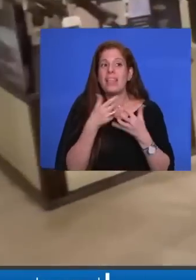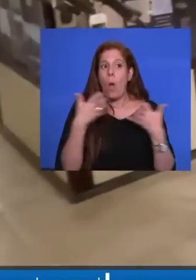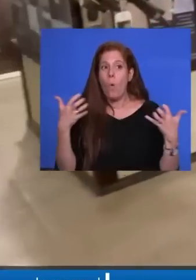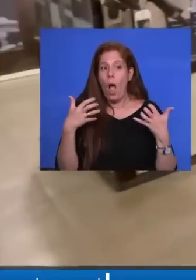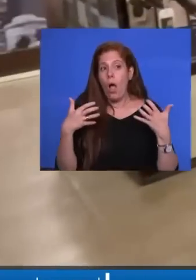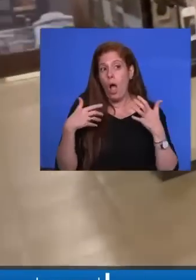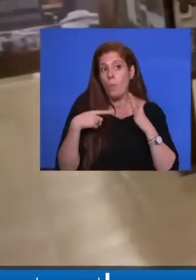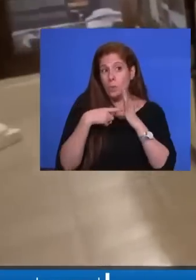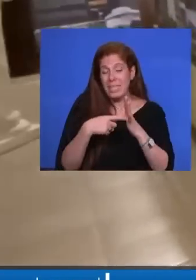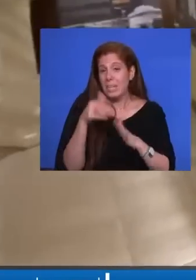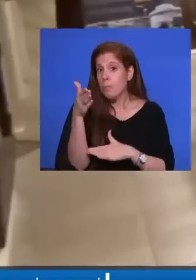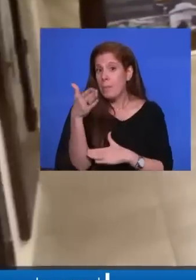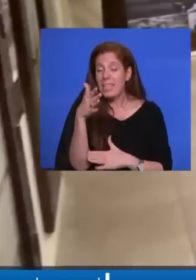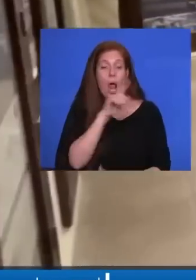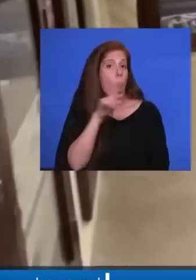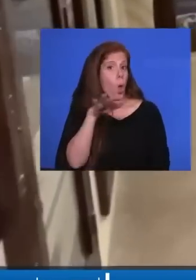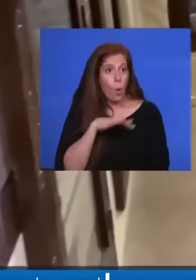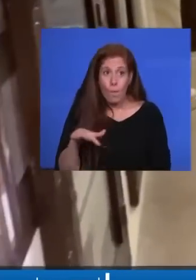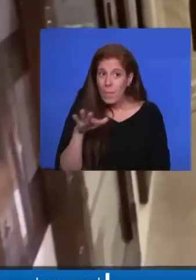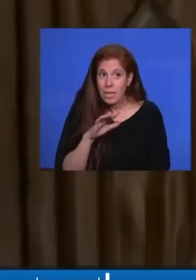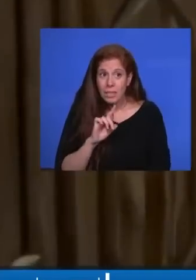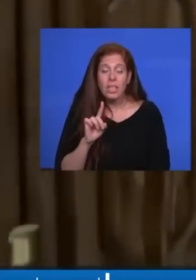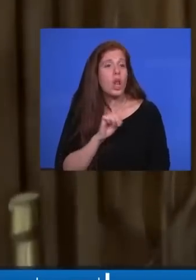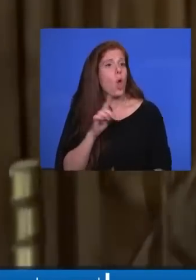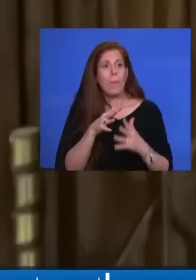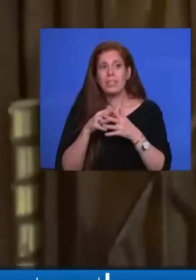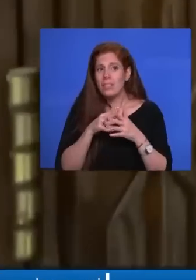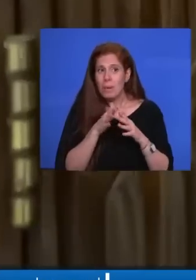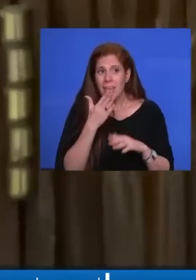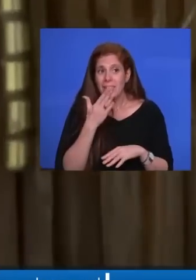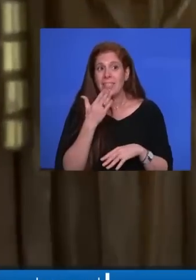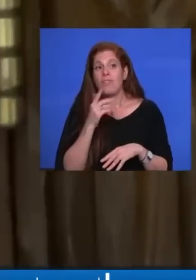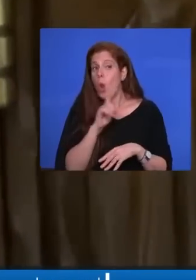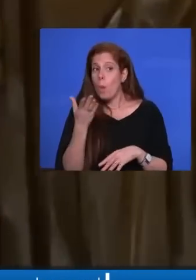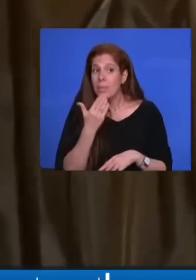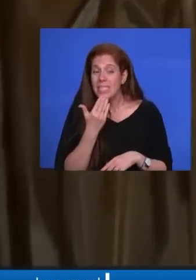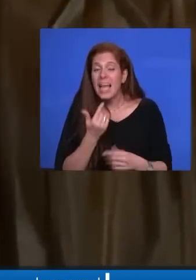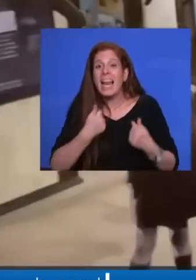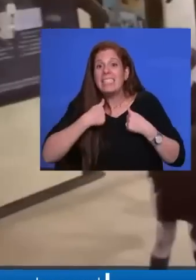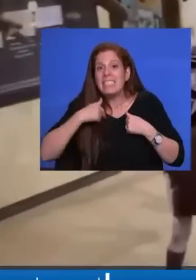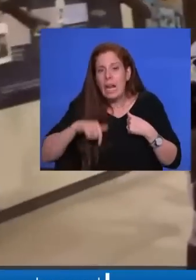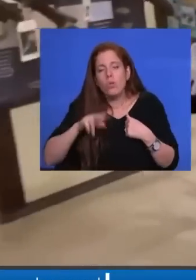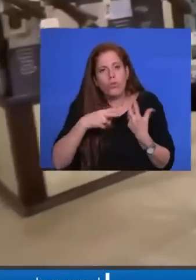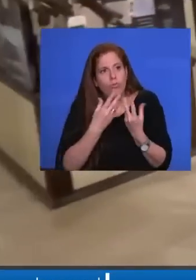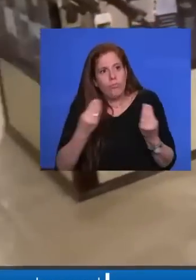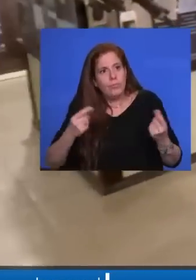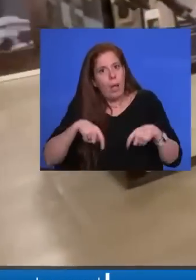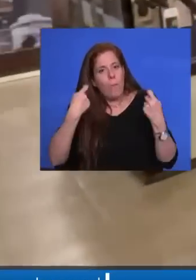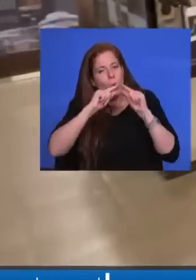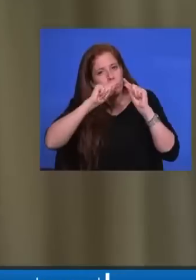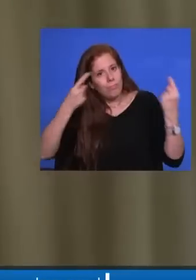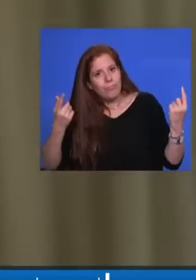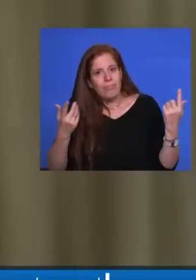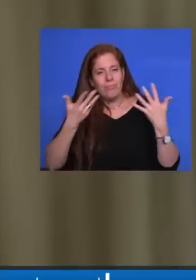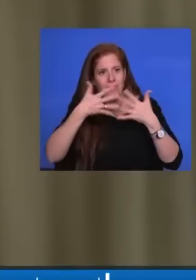في دوله غير اوروبيه في دوله غير امريكيه في دوله غير عن اسرائيل وعندنا ثقافات مختلفه